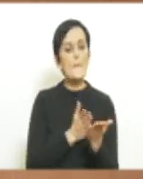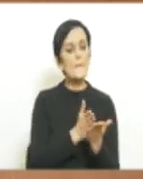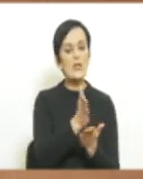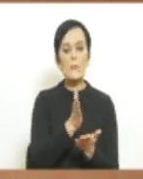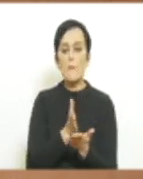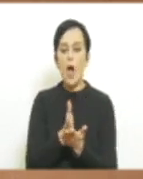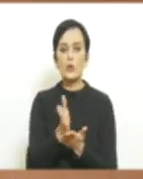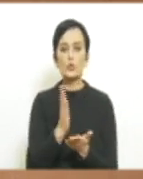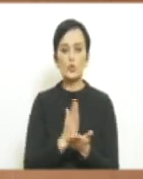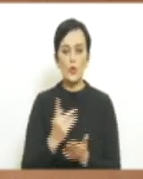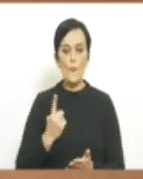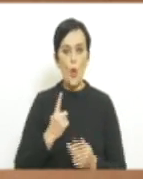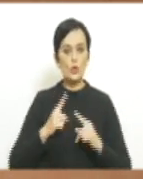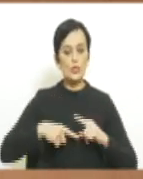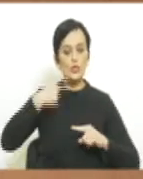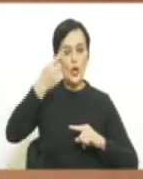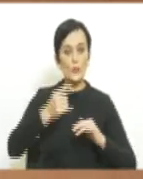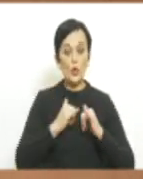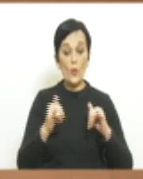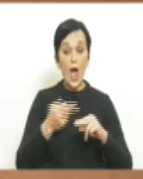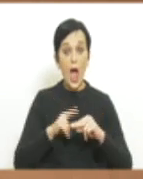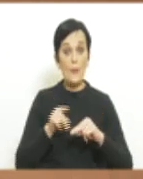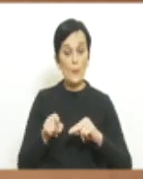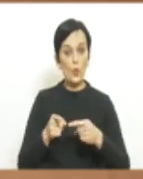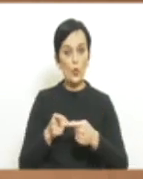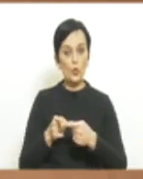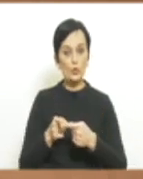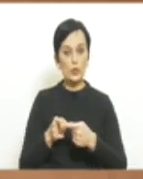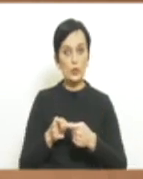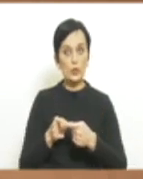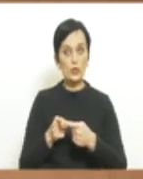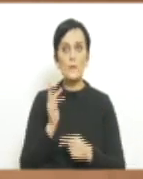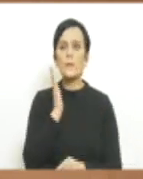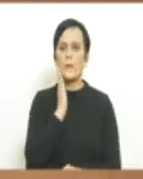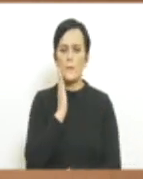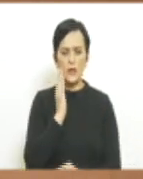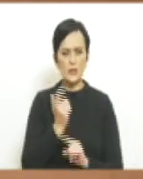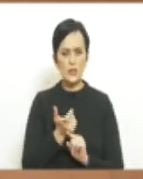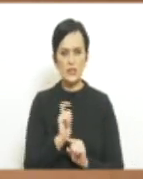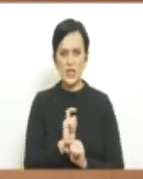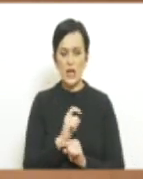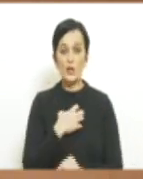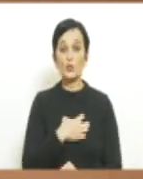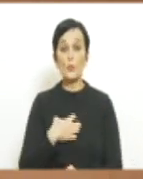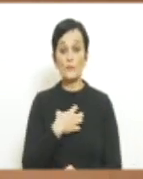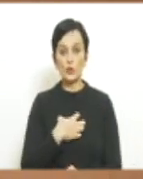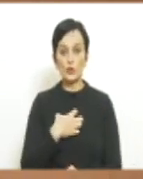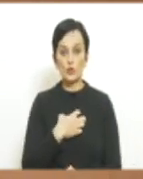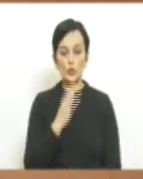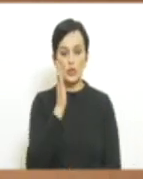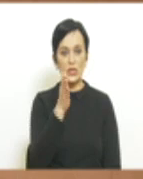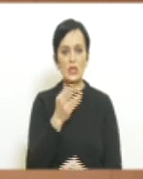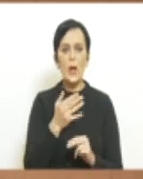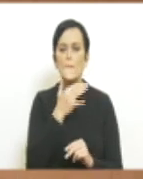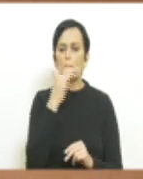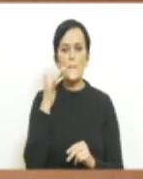არის მოსალოდნელი შემდგომი განვითარება ამ კუთხით, ვინაიდან მართლაც ძალიან მნიშვნელოვანი იქნება ეს